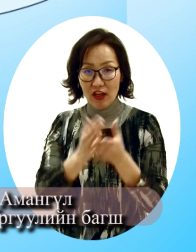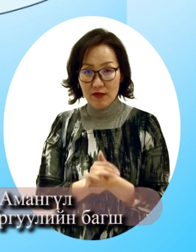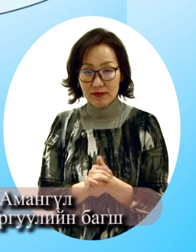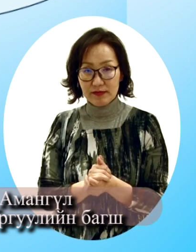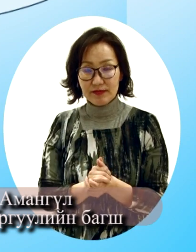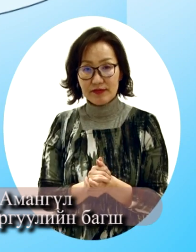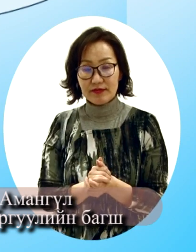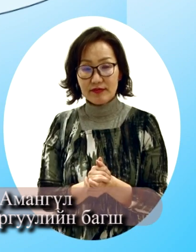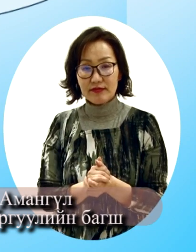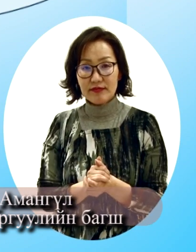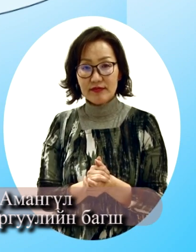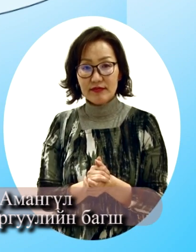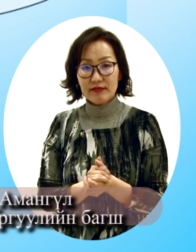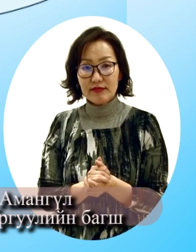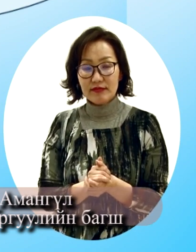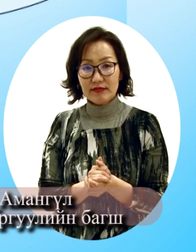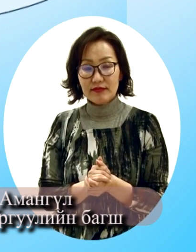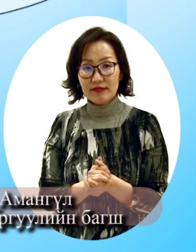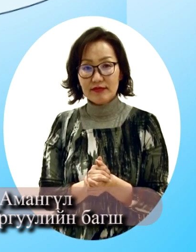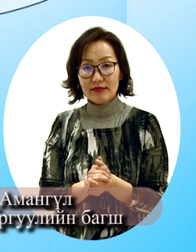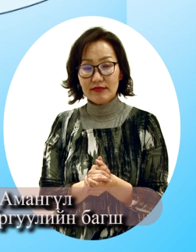Қандай-қандай өлшем берілген?